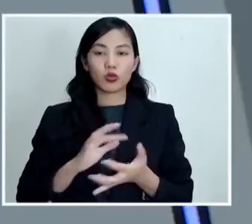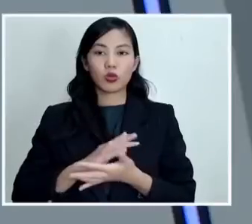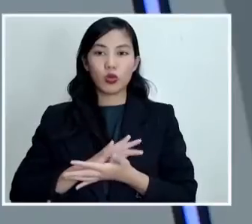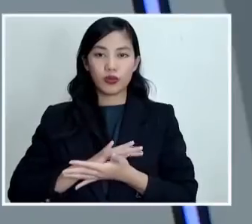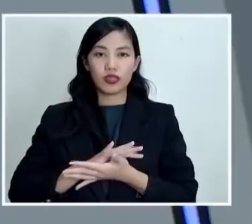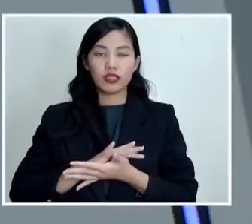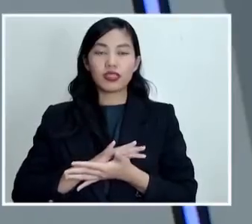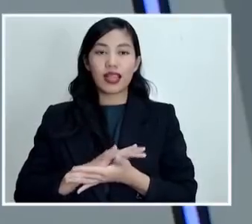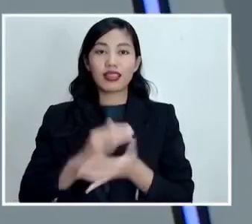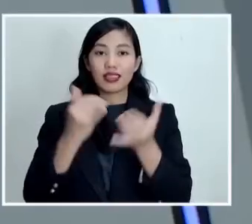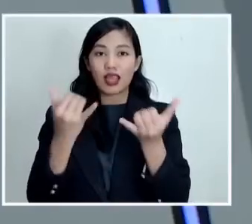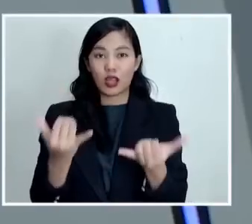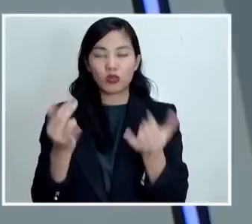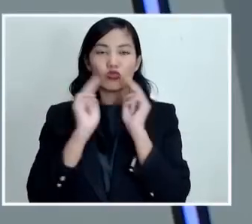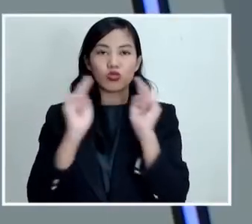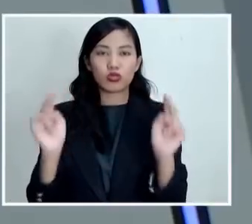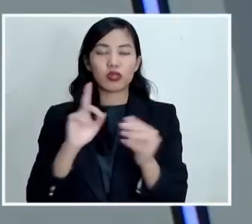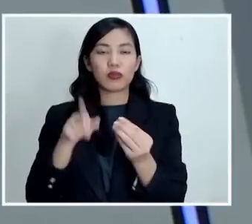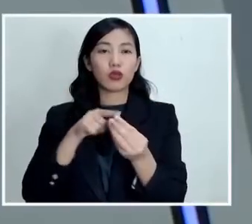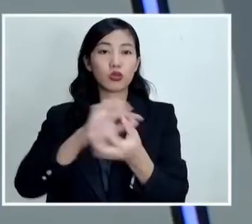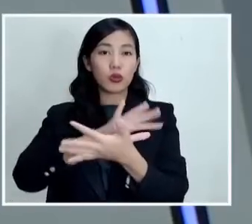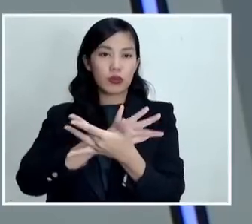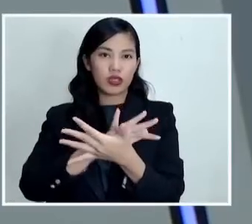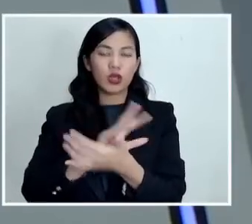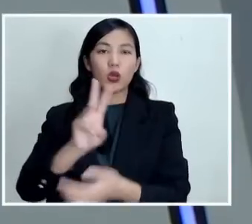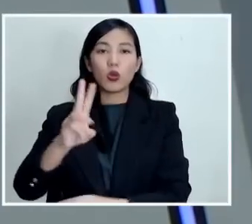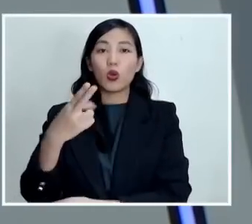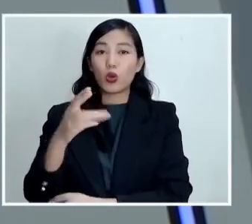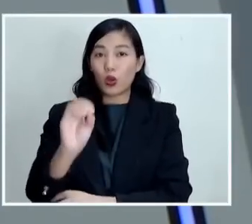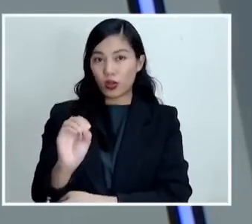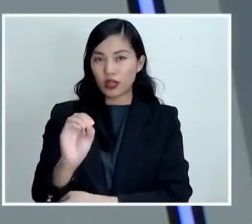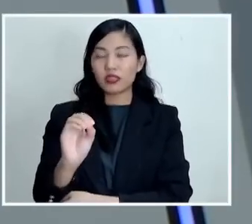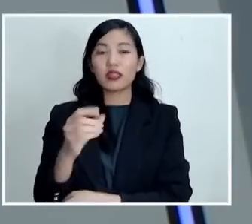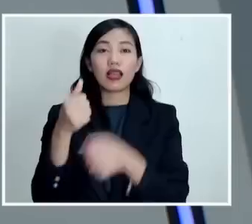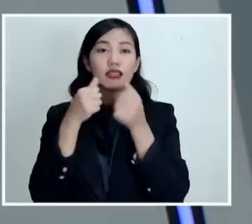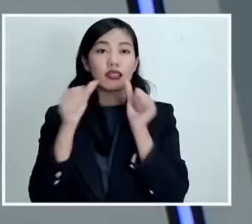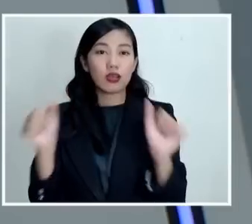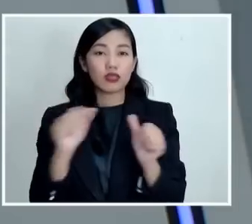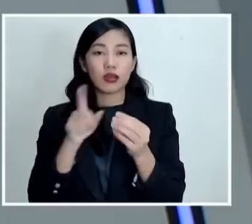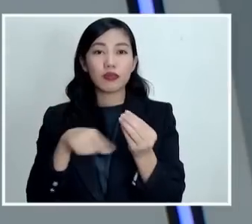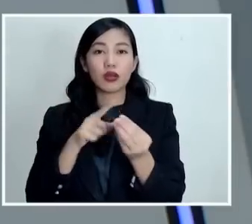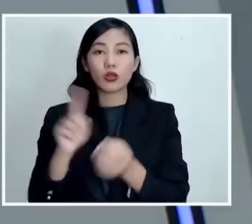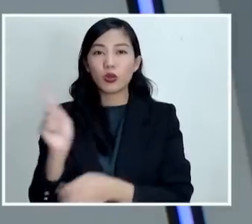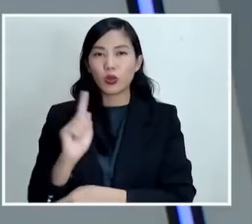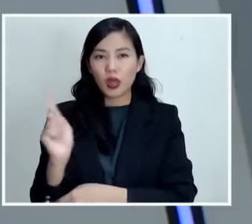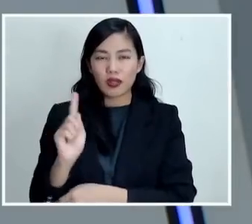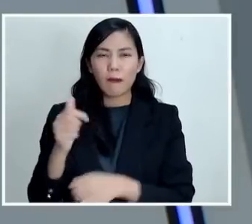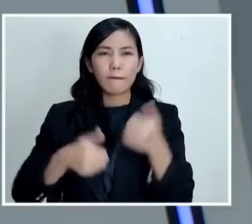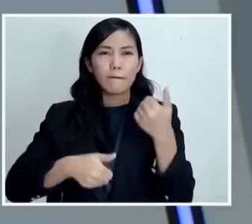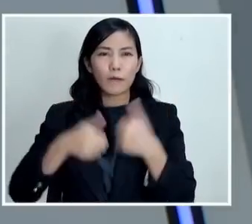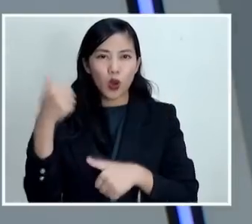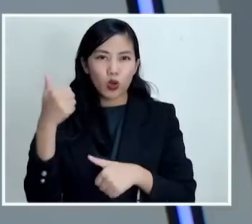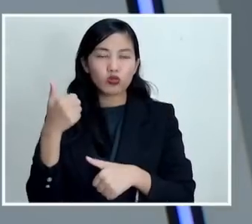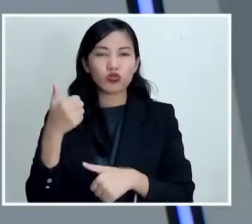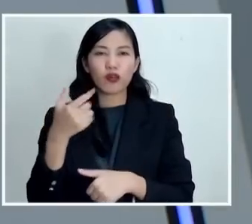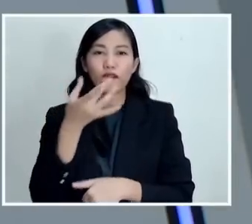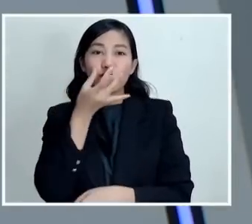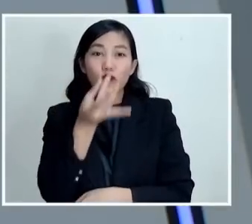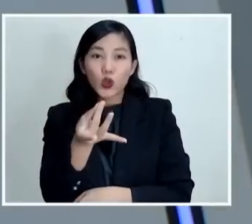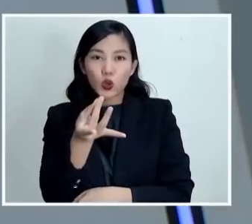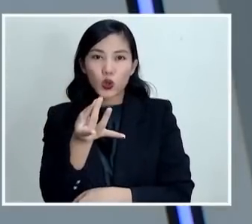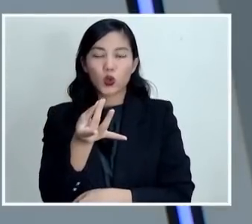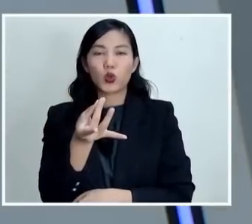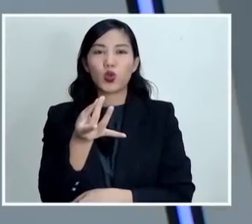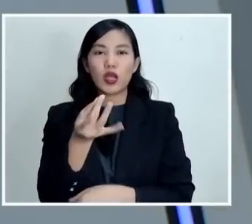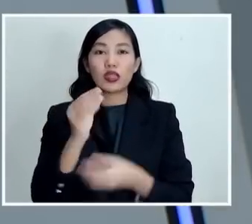Inanunsyo po ng World Health Organization na naitala ang pinakamababang bilang ng mga namatay sa COVID